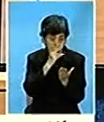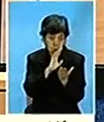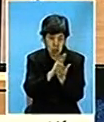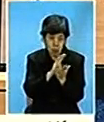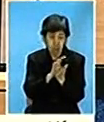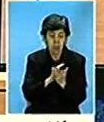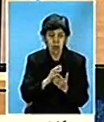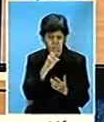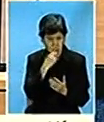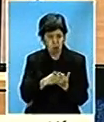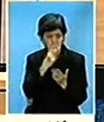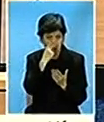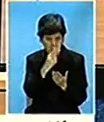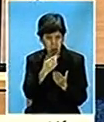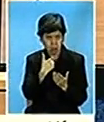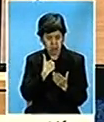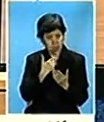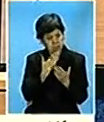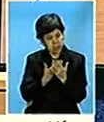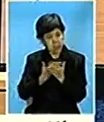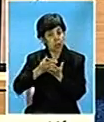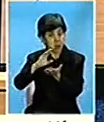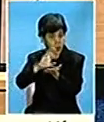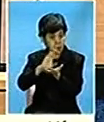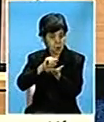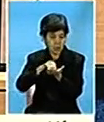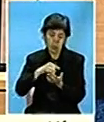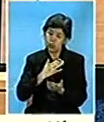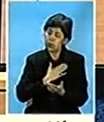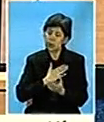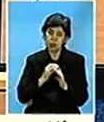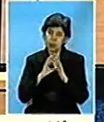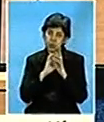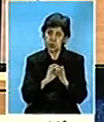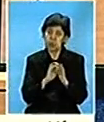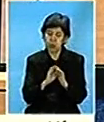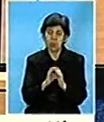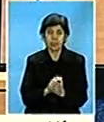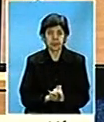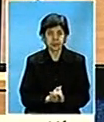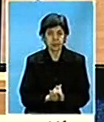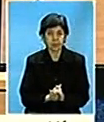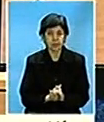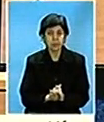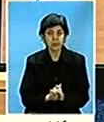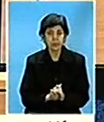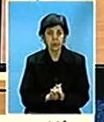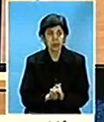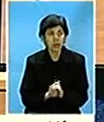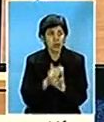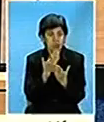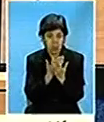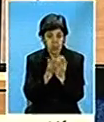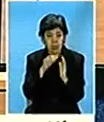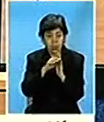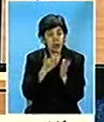ก็ยังพบว่ายังคงเป็นงบประมาณที่น่าเป็นห่วงอยู่พอสมควรกล่าวคือสัดส่วนของร